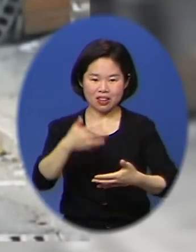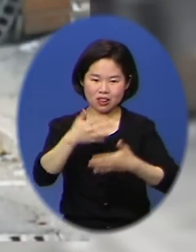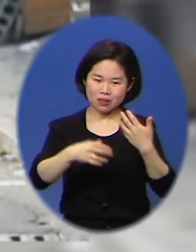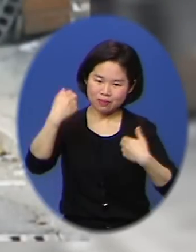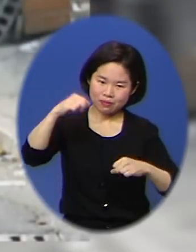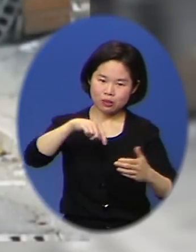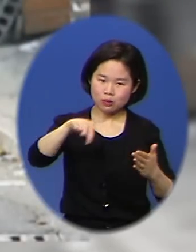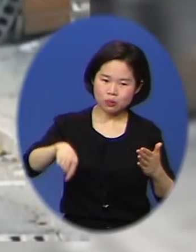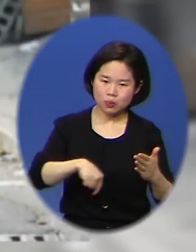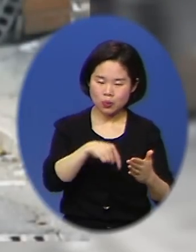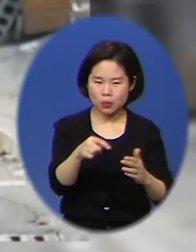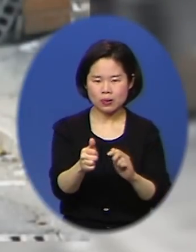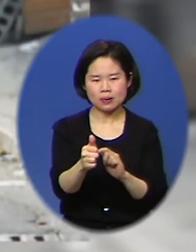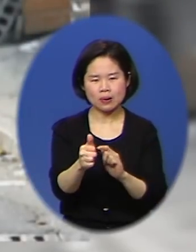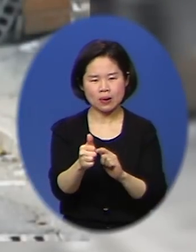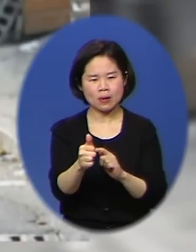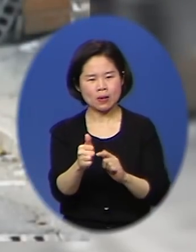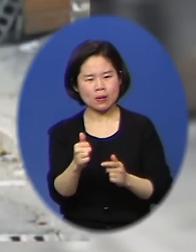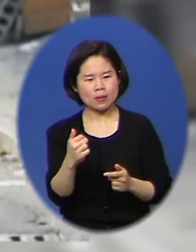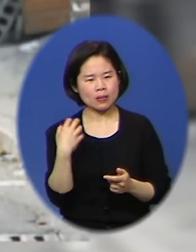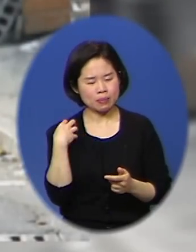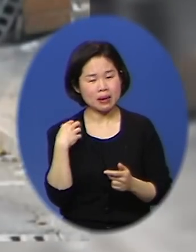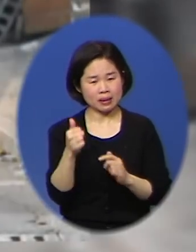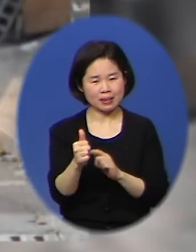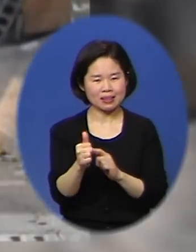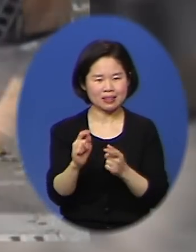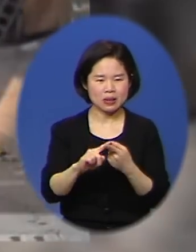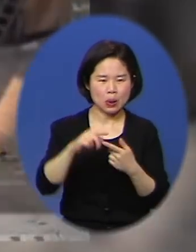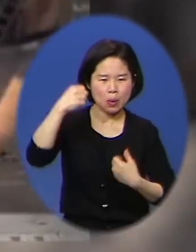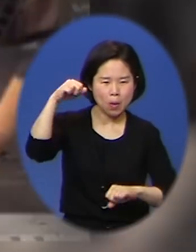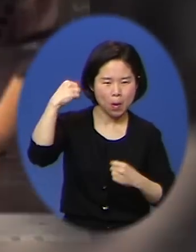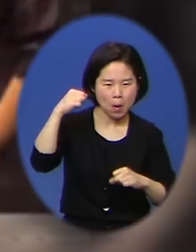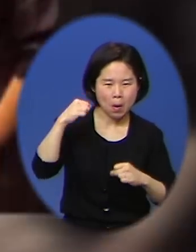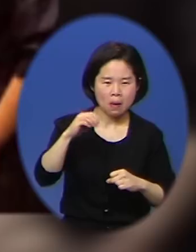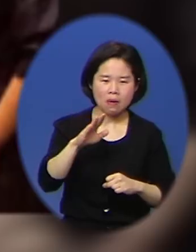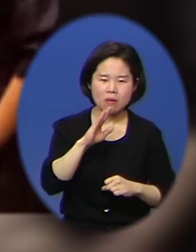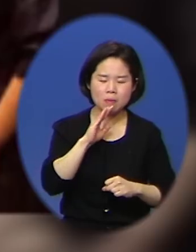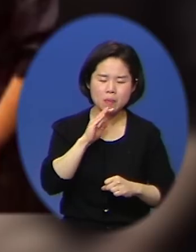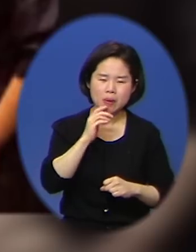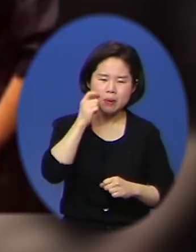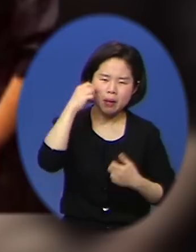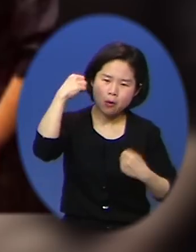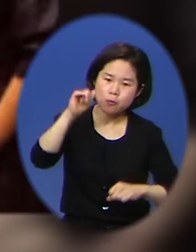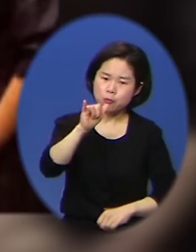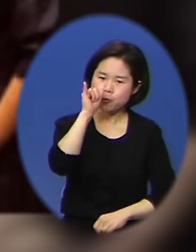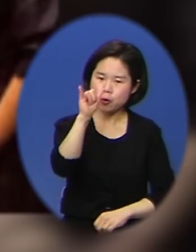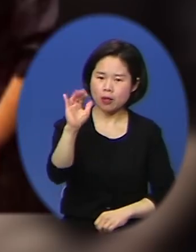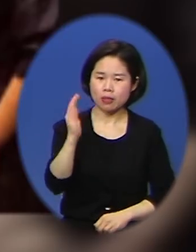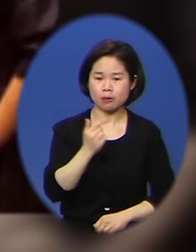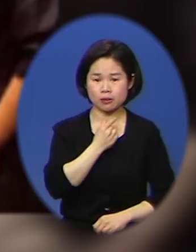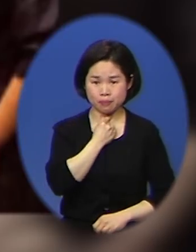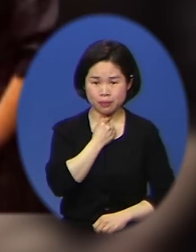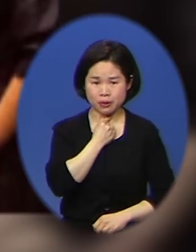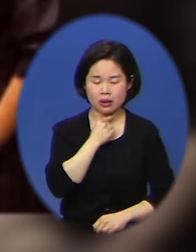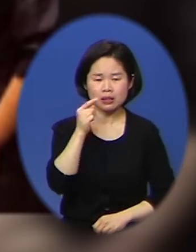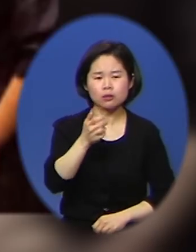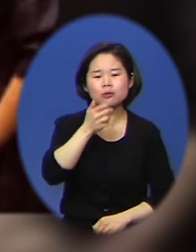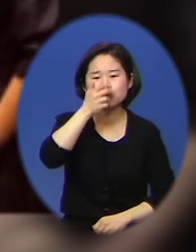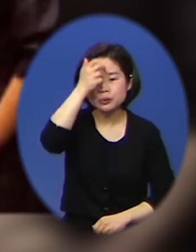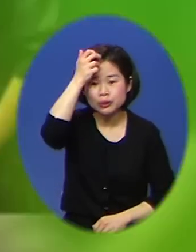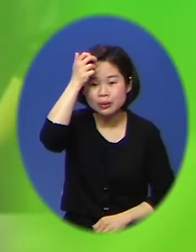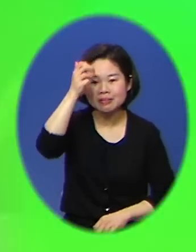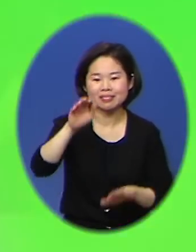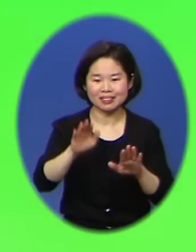작품 속 인물들을 연기하며 진짜 훌륭한 배우가 되고 싶다는 그 꿈을 현실로 만들고